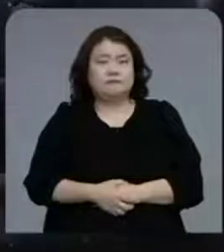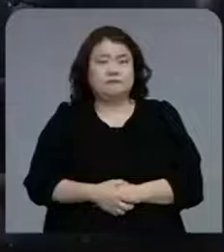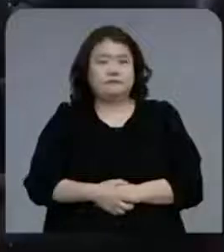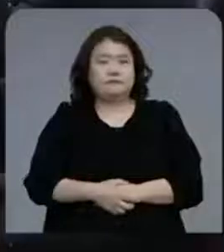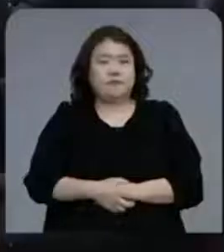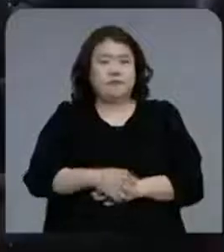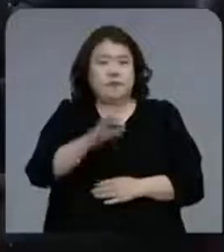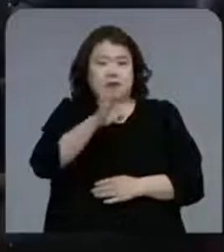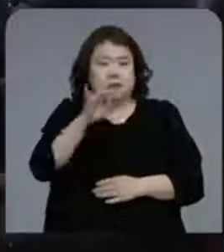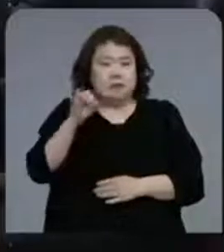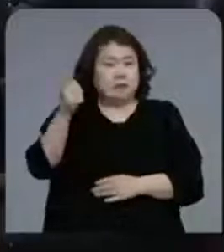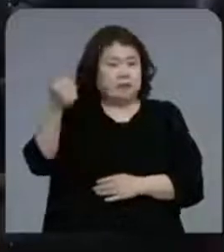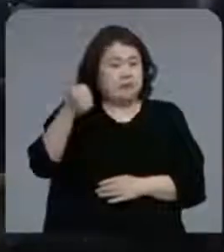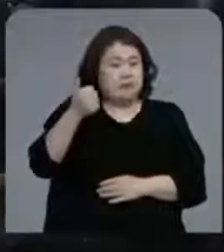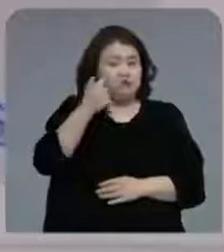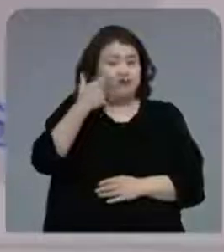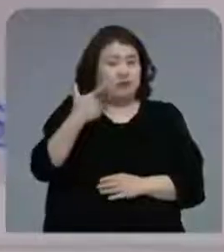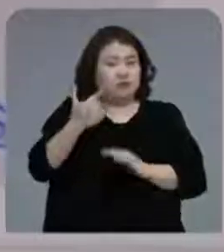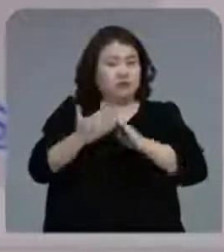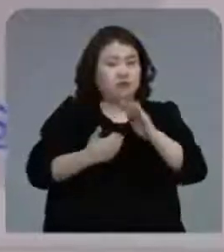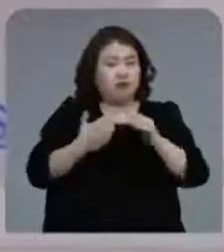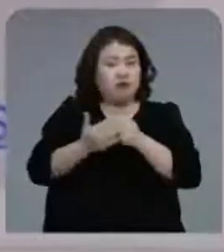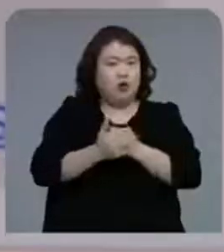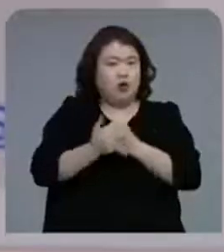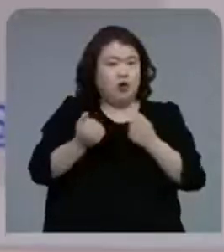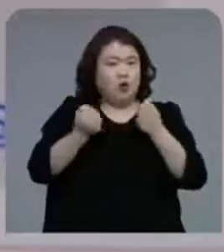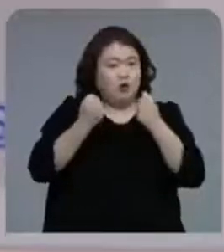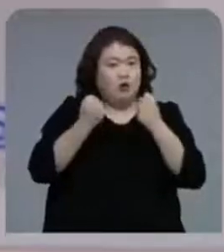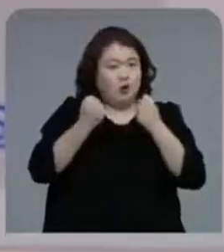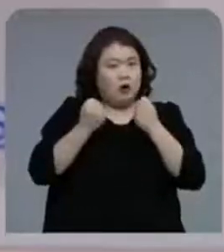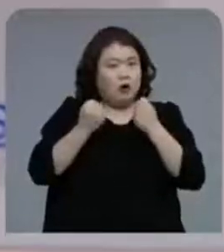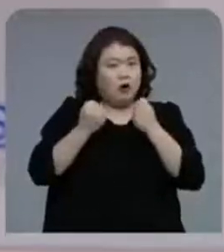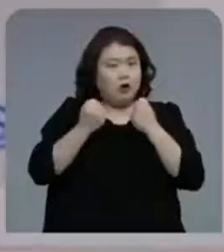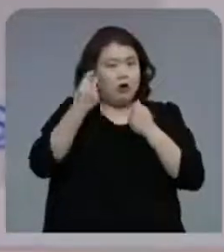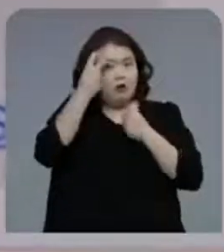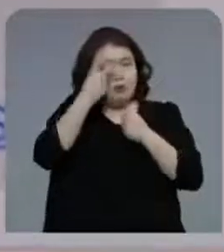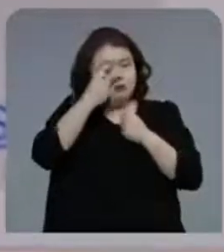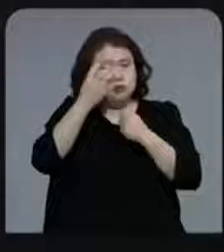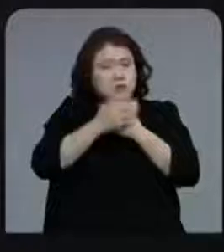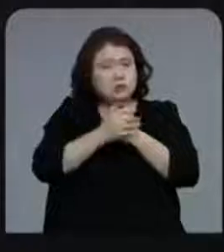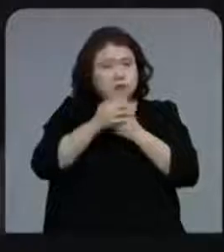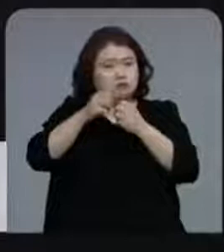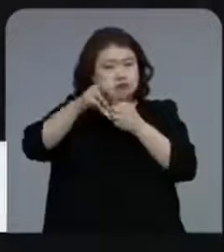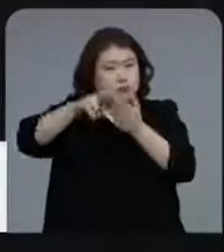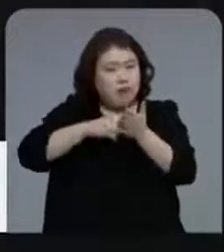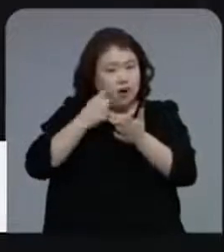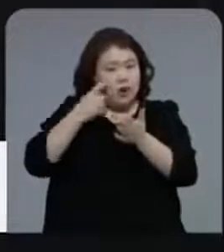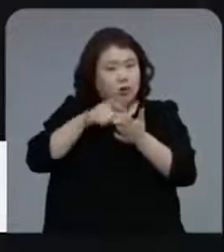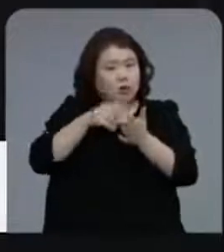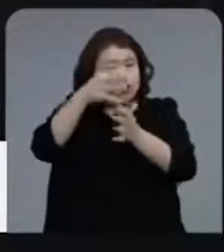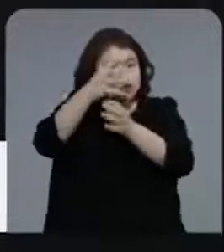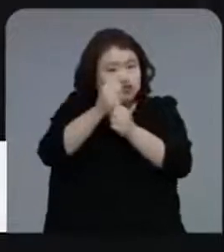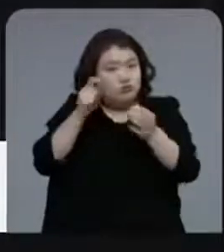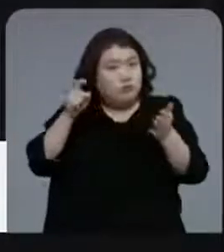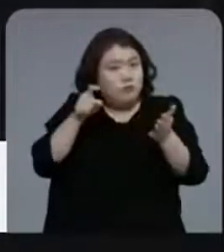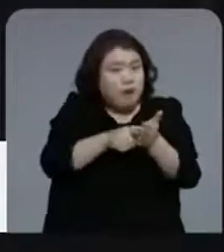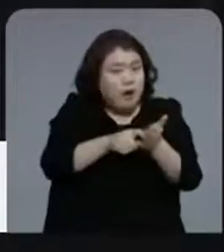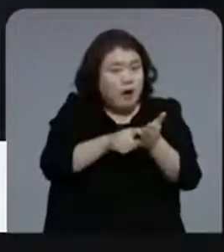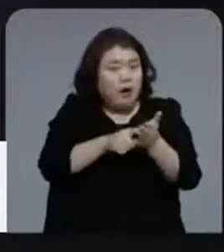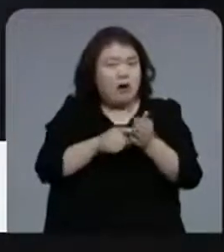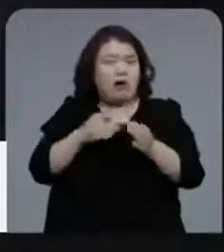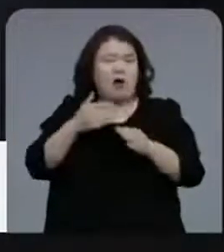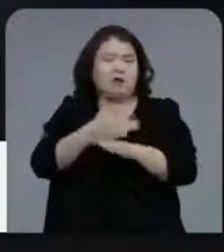직장인 이모 씨는 6달 전 건강검진 신청 안내 문자를 받았습니다. 무심코 문자 메시지 속 주소를 눌렀는데